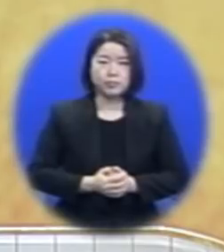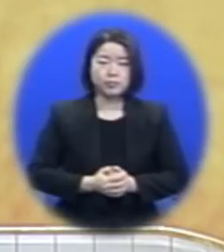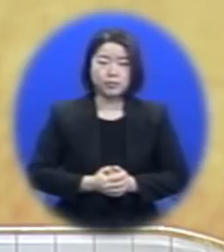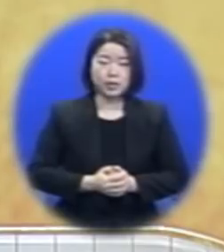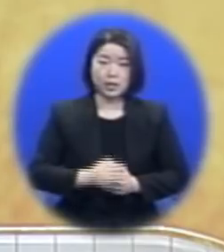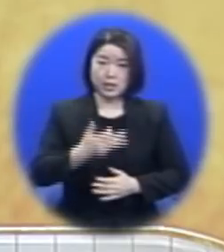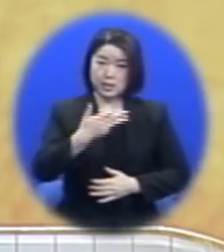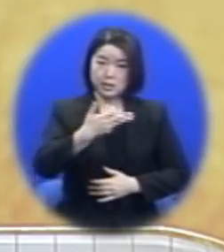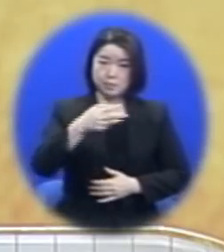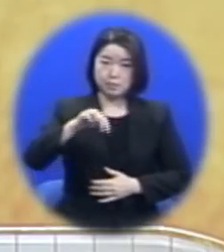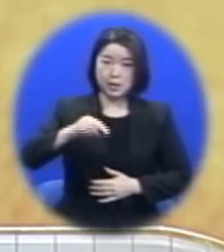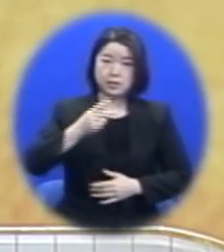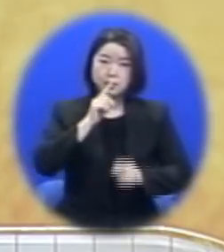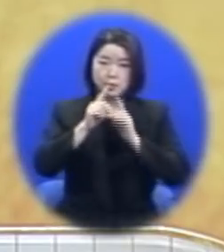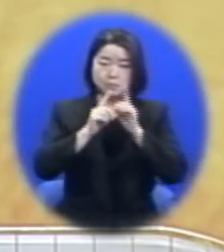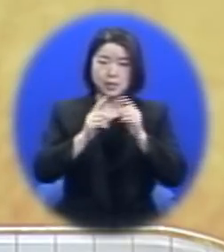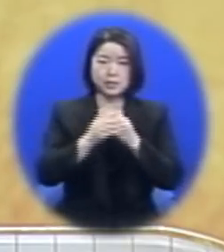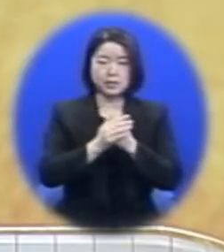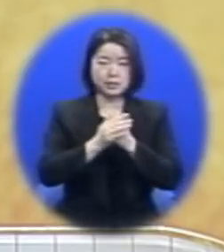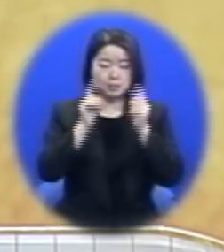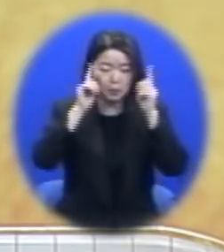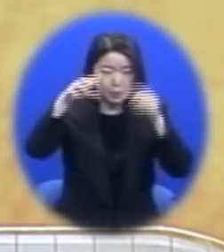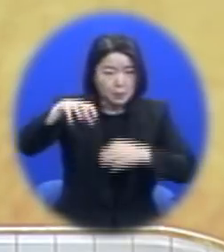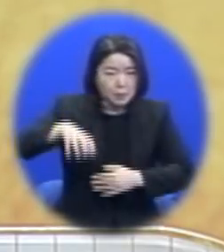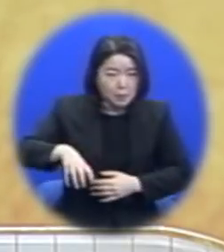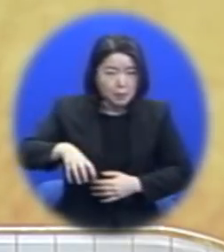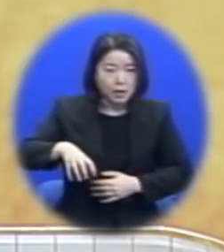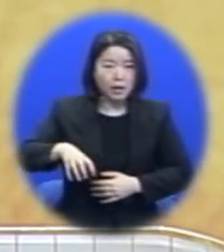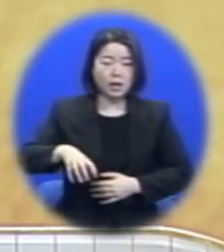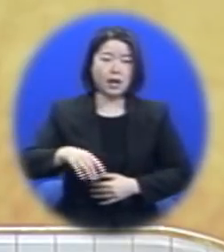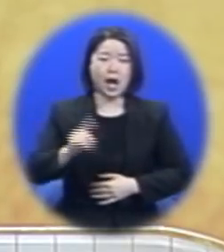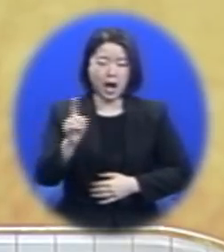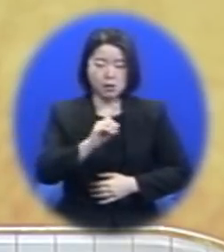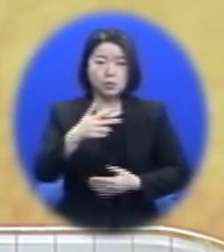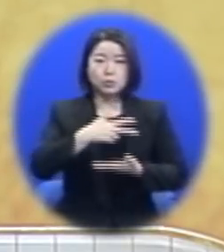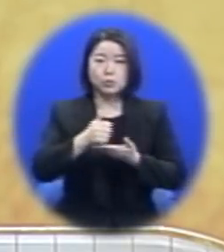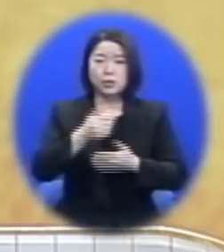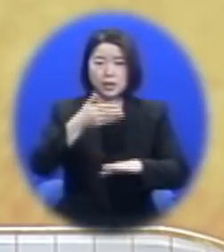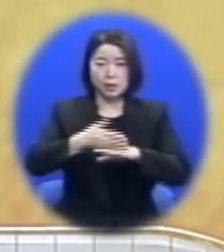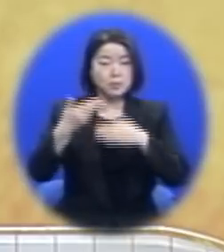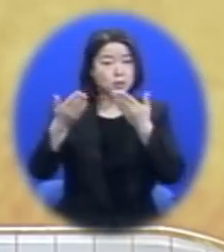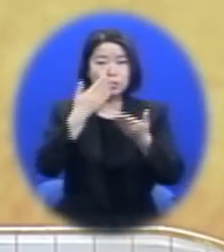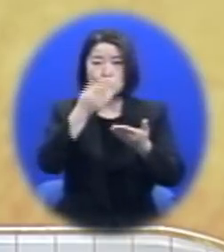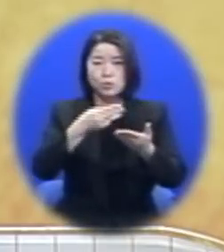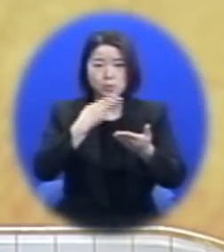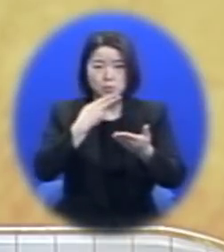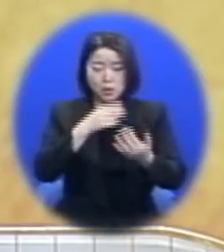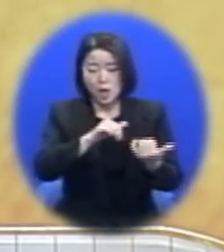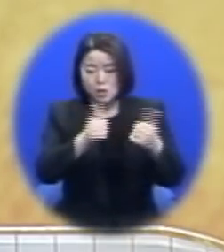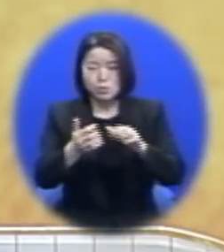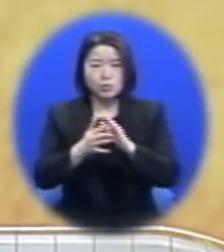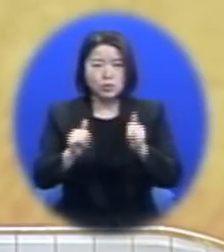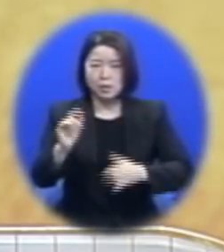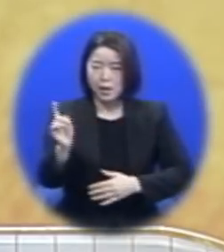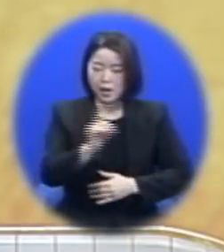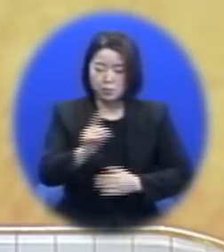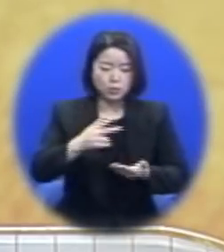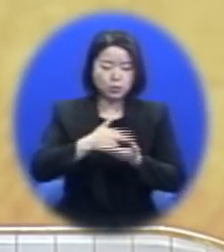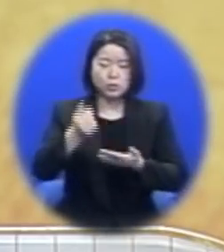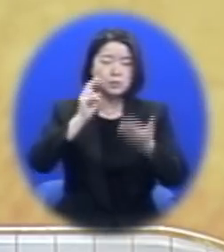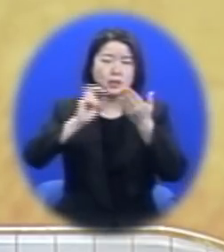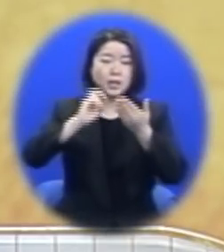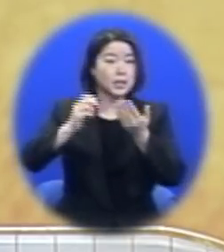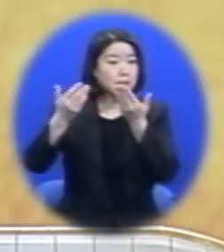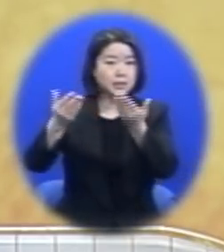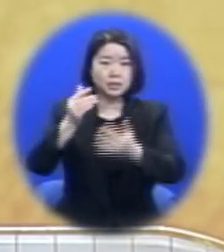18절 말씀에 서울에서는 아무도 주님께 감사드릴 수 없습니다. 죽은 사람은 아무도 주님을 찬양할 수